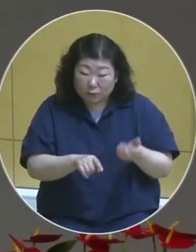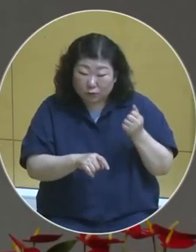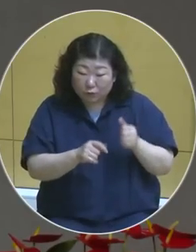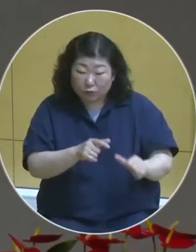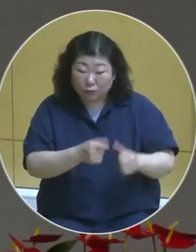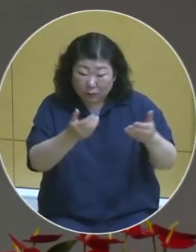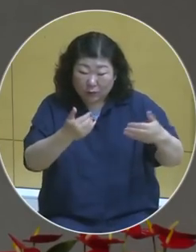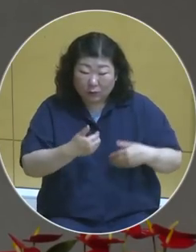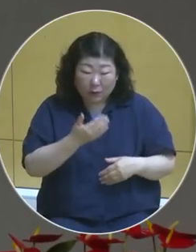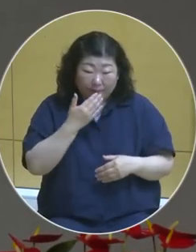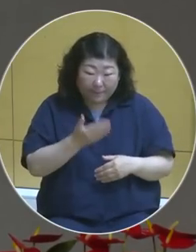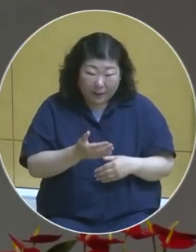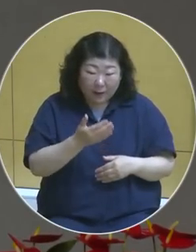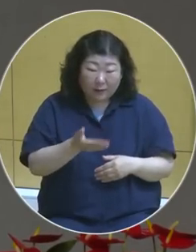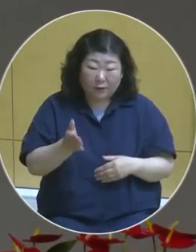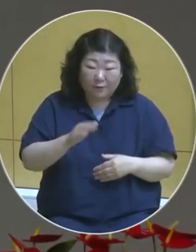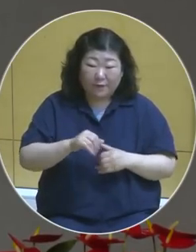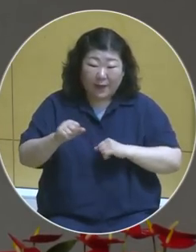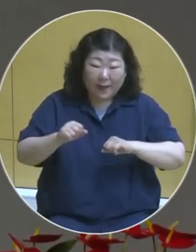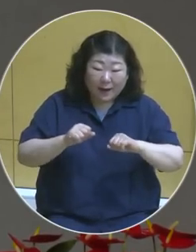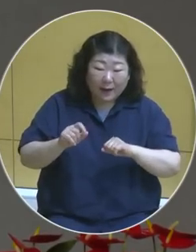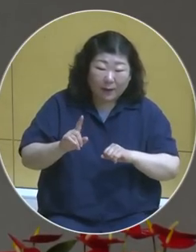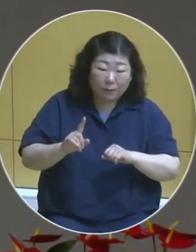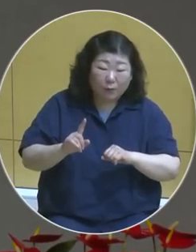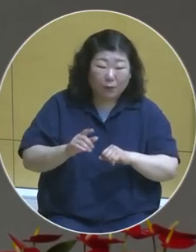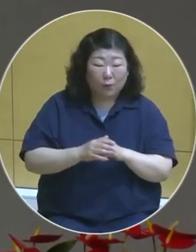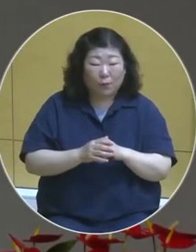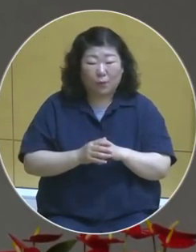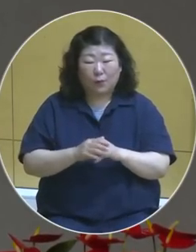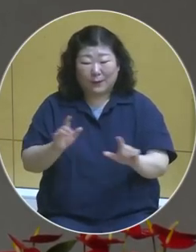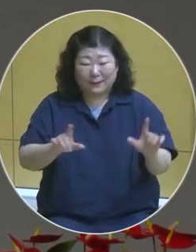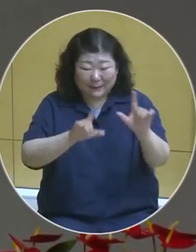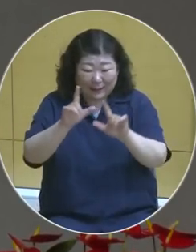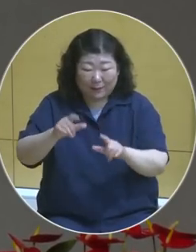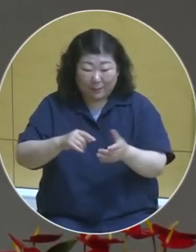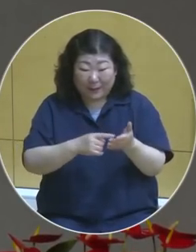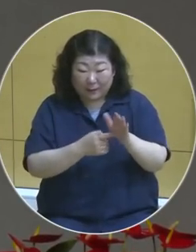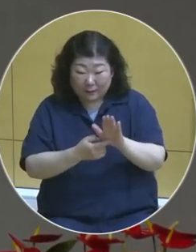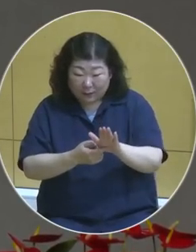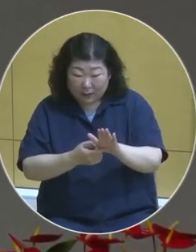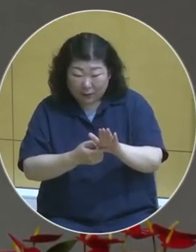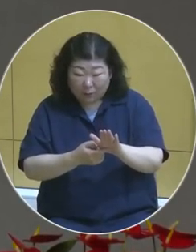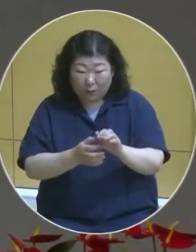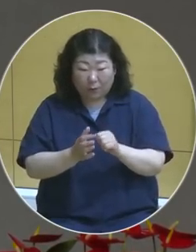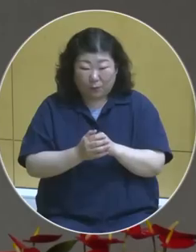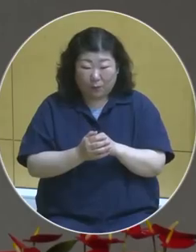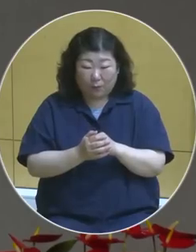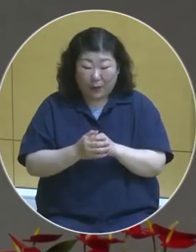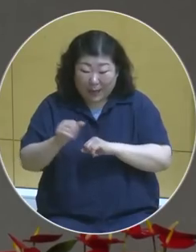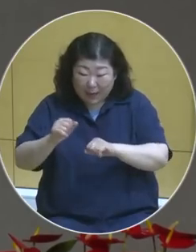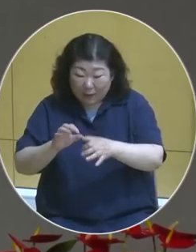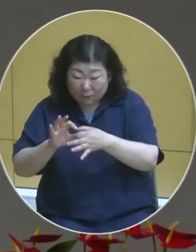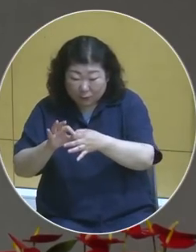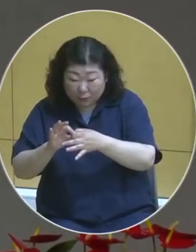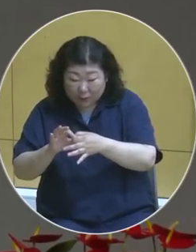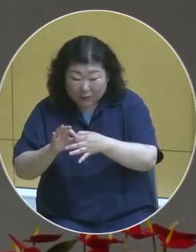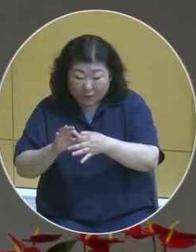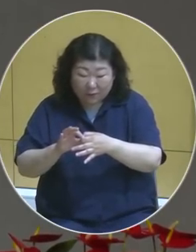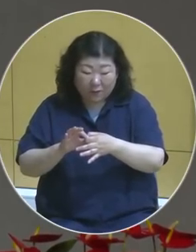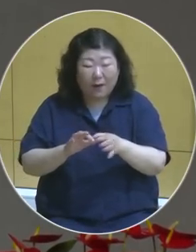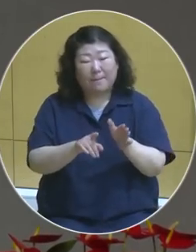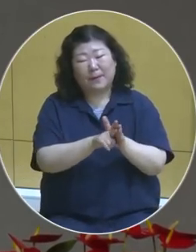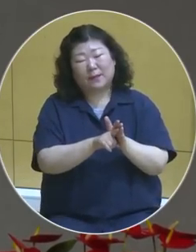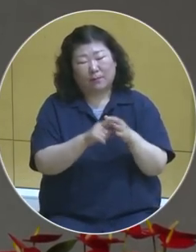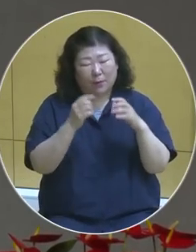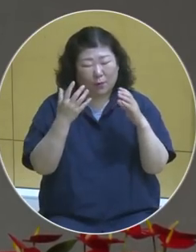행함으로 이 믿음은 삶 속에서 나타나고 행함을 통해서 믿음은 온전하게 되는 것입니다. 기도하고 그 자리에